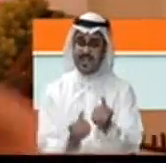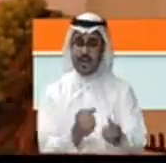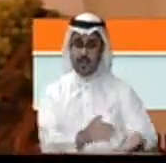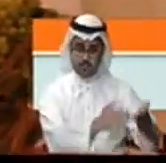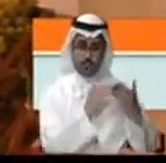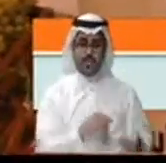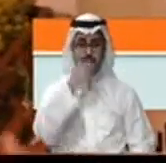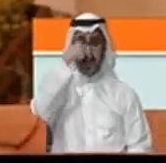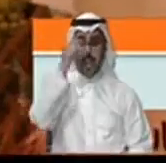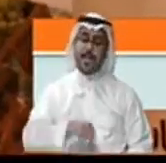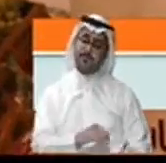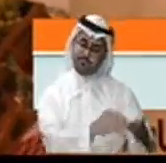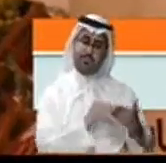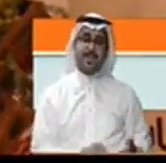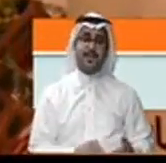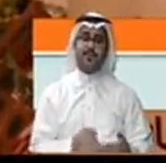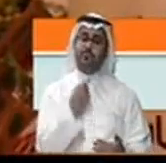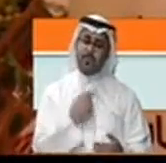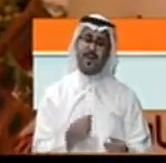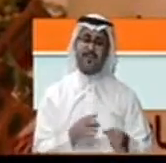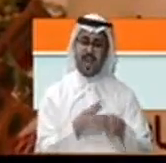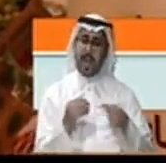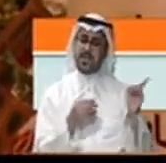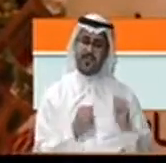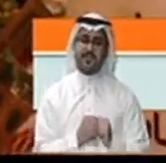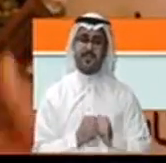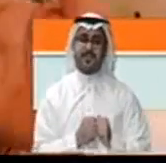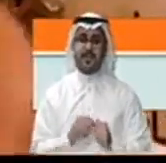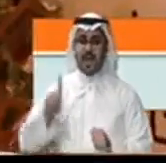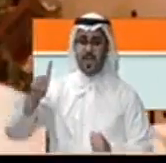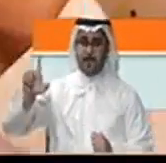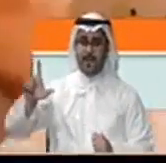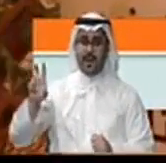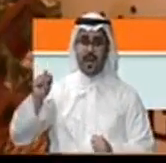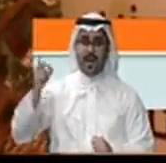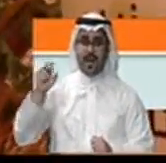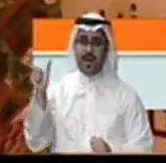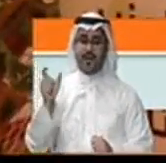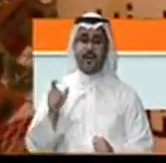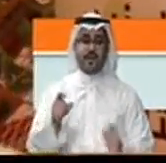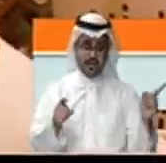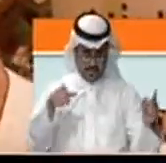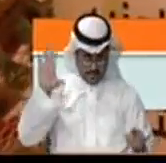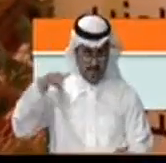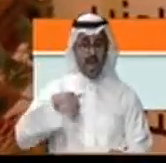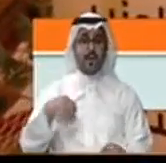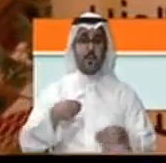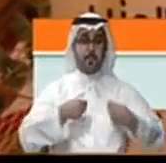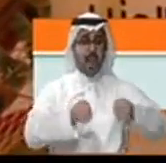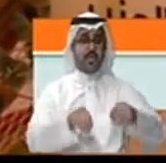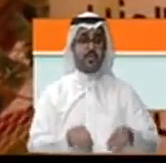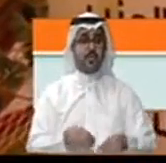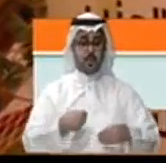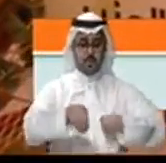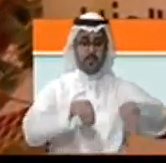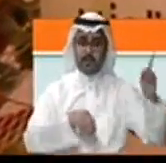وقت الانتاج في منطقه محافظه بلقرن، يجون وياخذون من المزارعين كميات وشبه بلاش ويسوقون